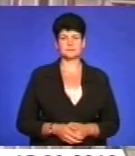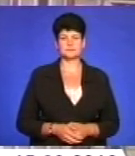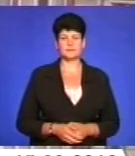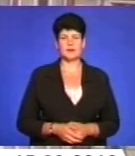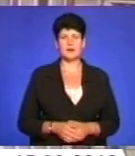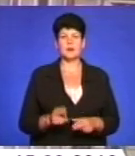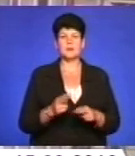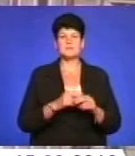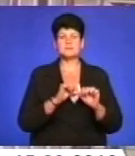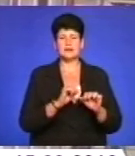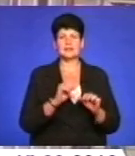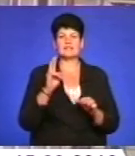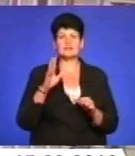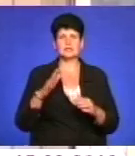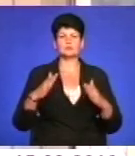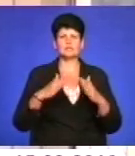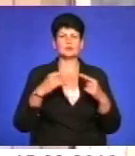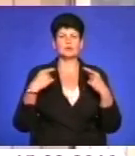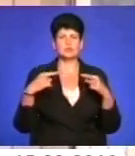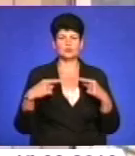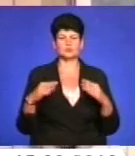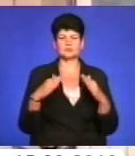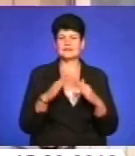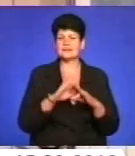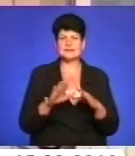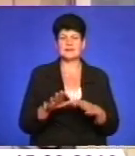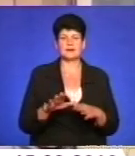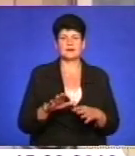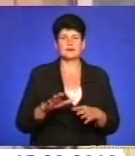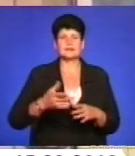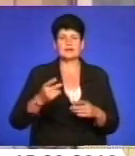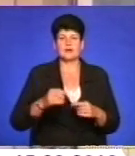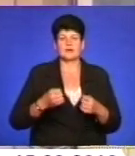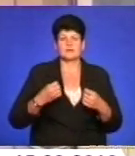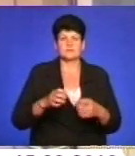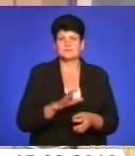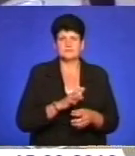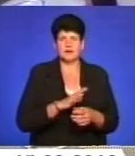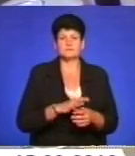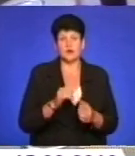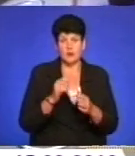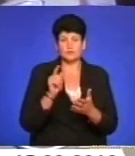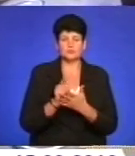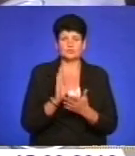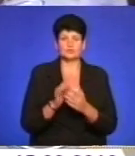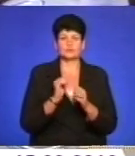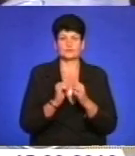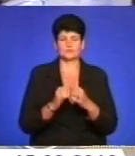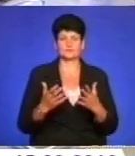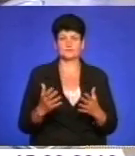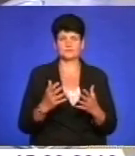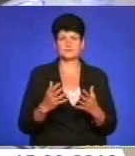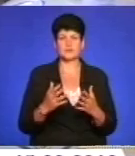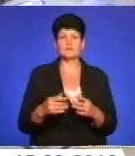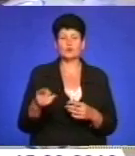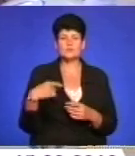Безпека квартири, будинку чи іншого приватного майна – це не розкіш, а вимога сьогодення. Про це наголошують представники управління поліції охорони.